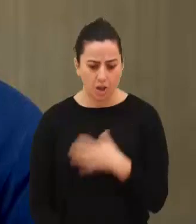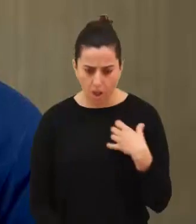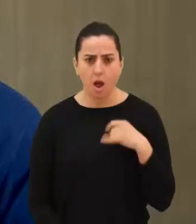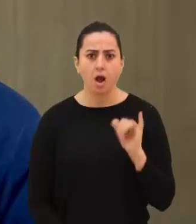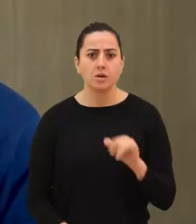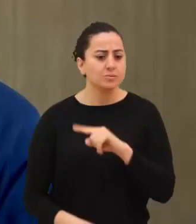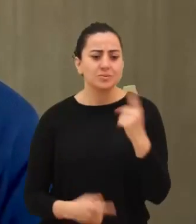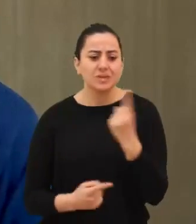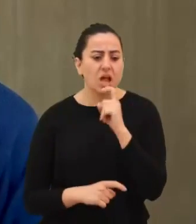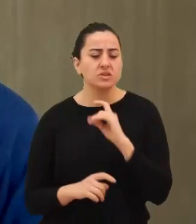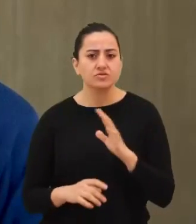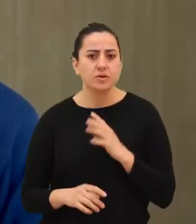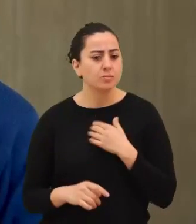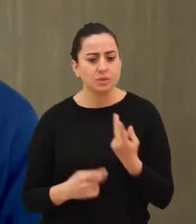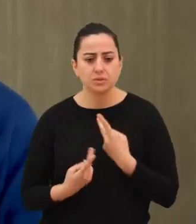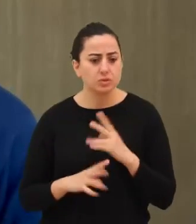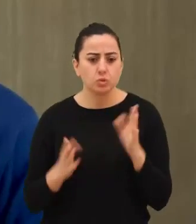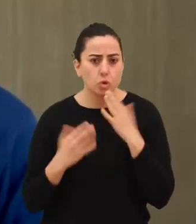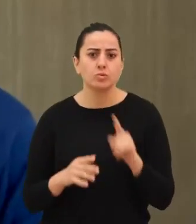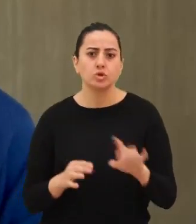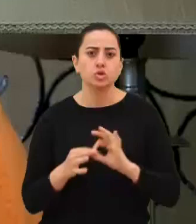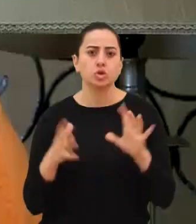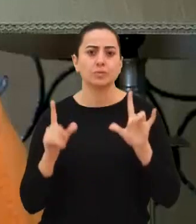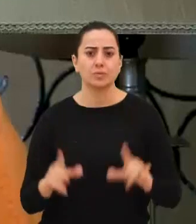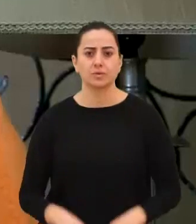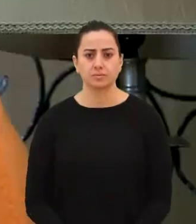bir yanlış anlaşılma var. Bir yanlışlık var. Ortaya çıkacak.